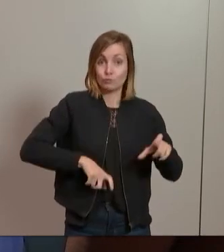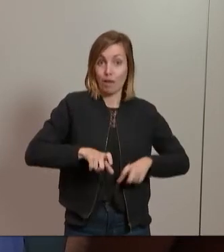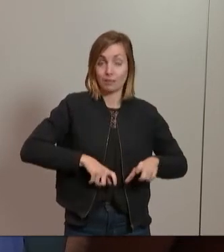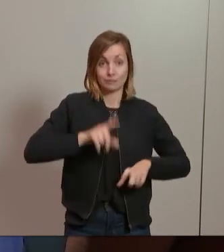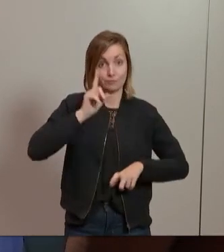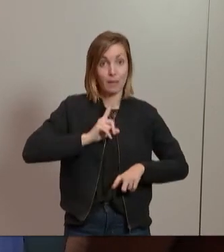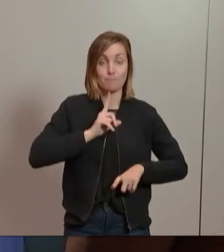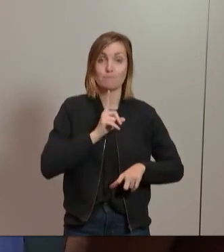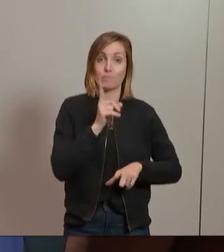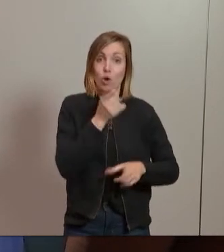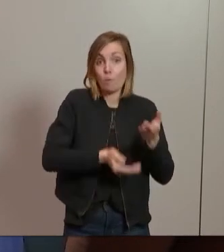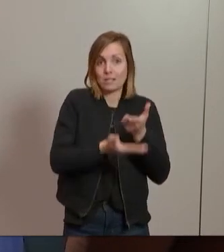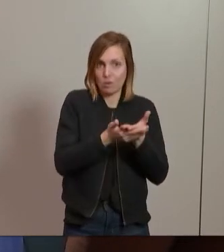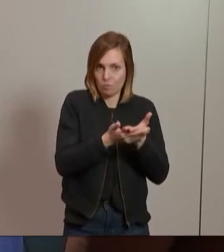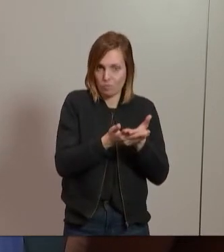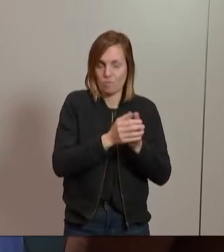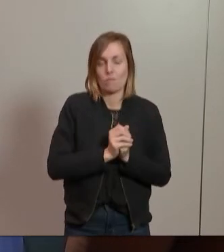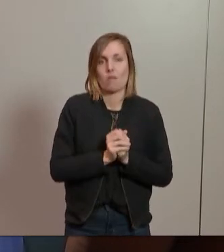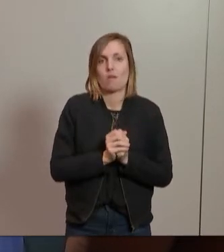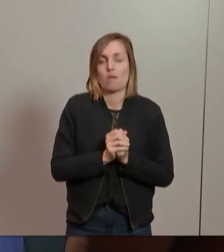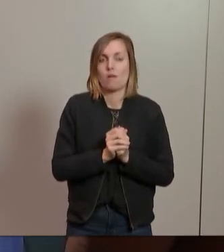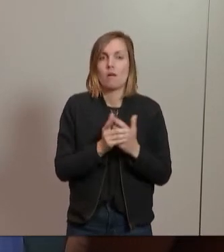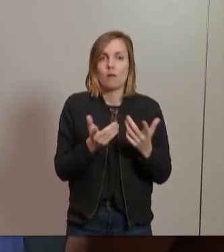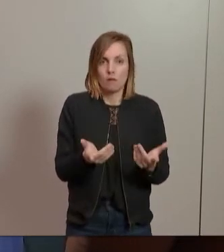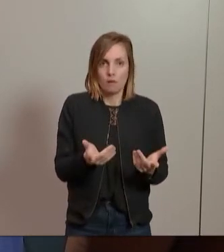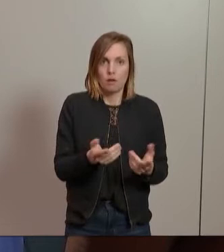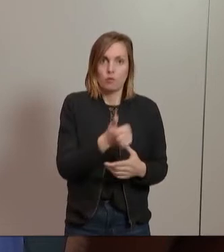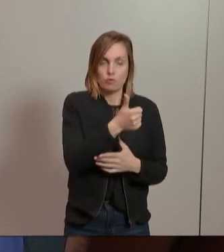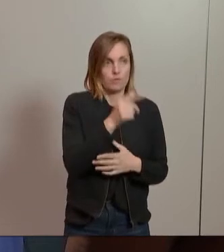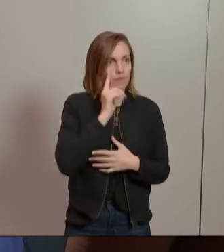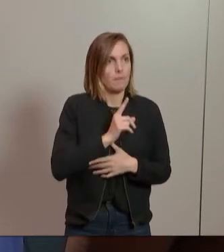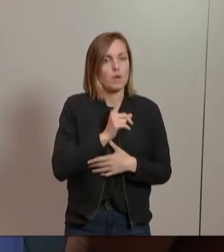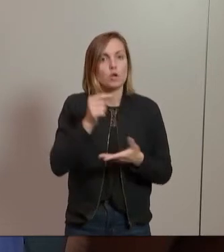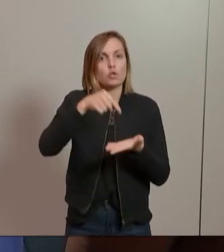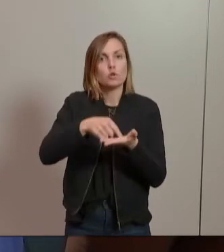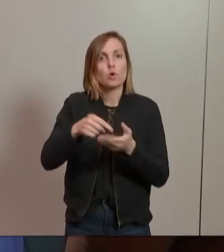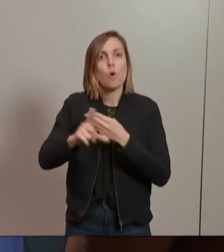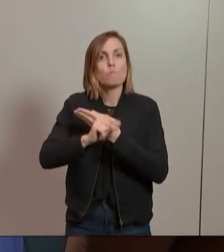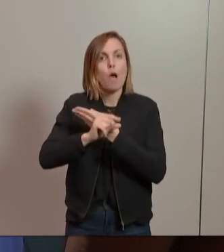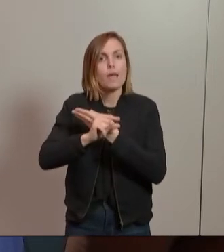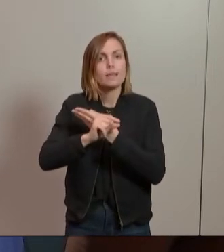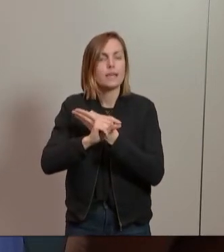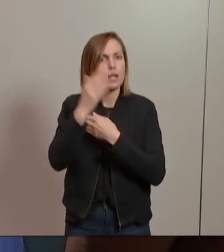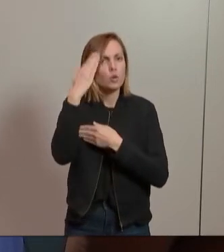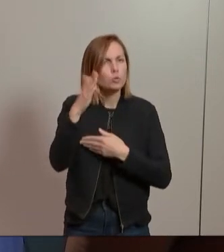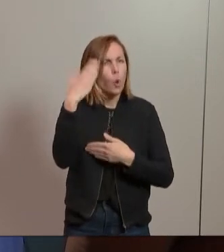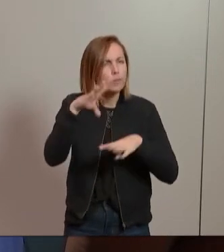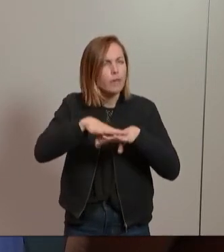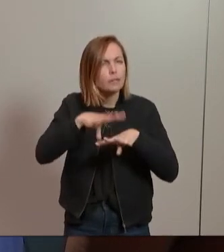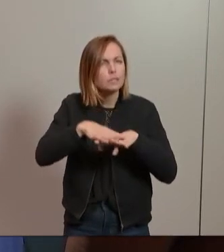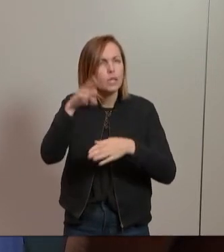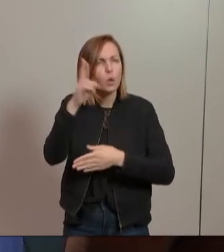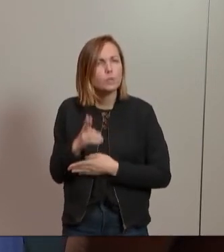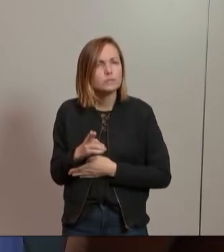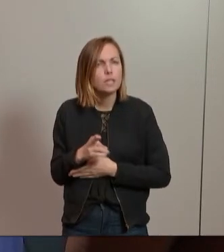des médecins remplaçants. L'une intervenait sur Boye et l'autre sur un autre quartier de Rezé, sur le